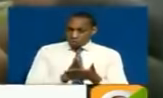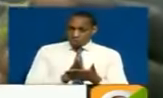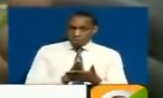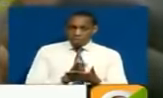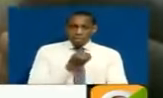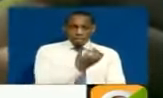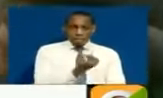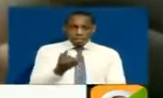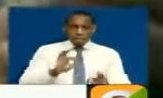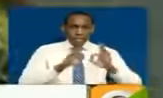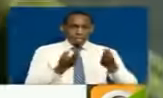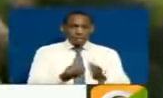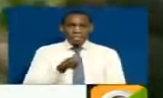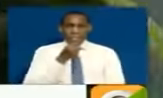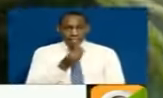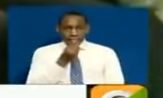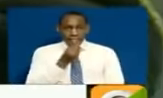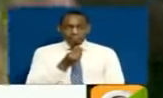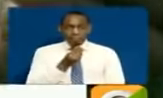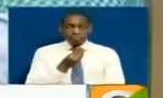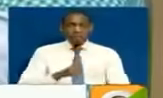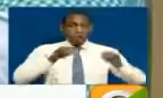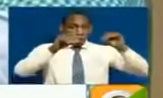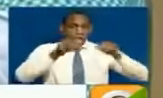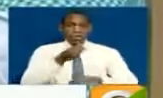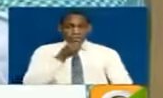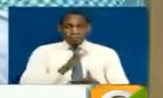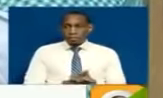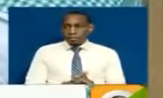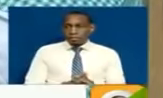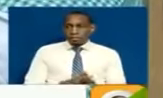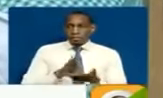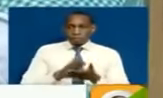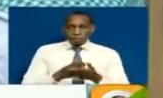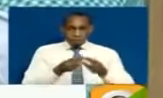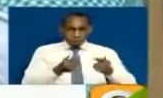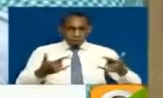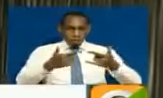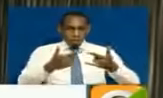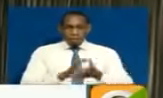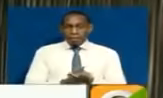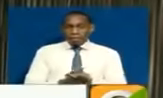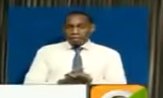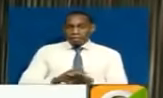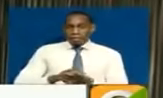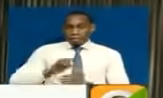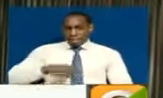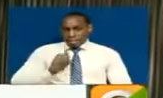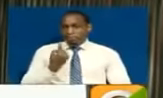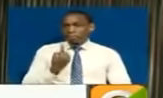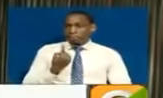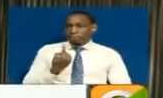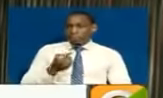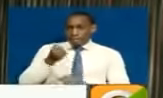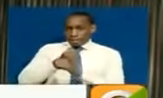kuhakikisha kila nyumba inakula chakula healthy, wacha ni bridge hiyo gap, ningi hapo ndani nifanye nini, mimi ndio